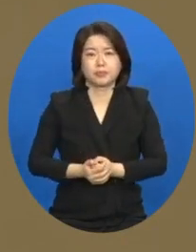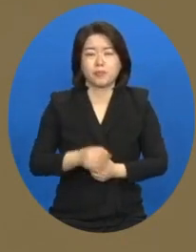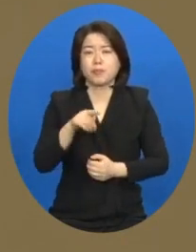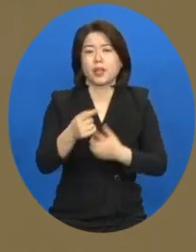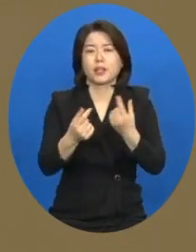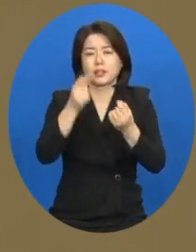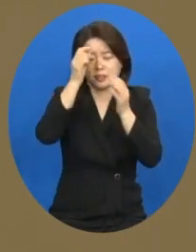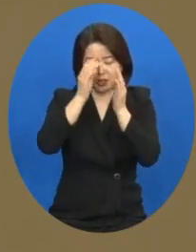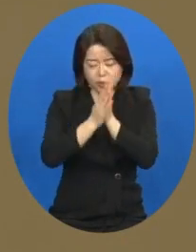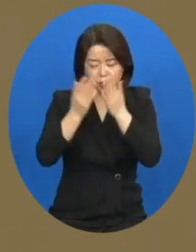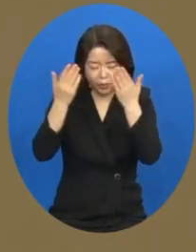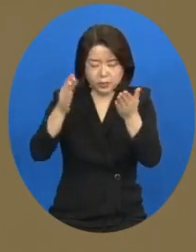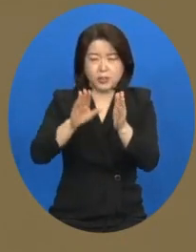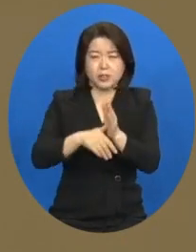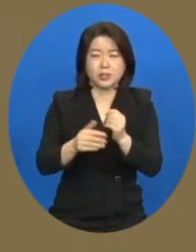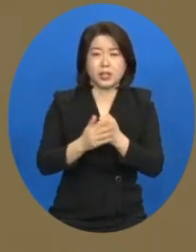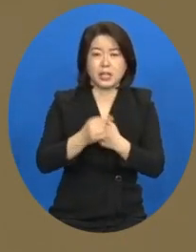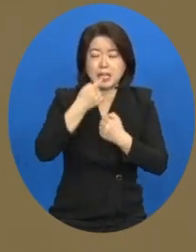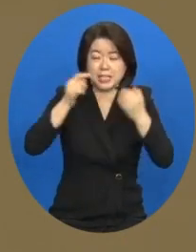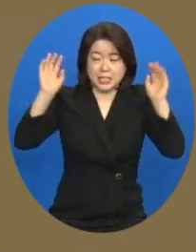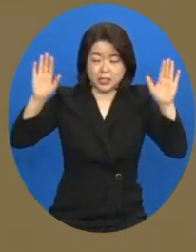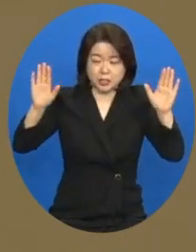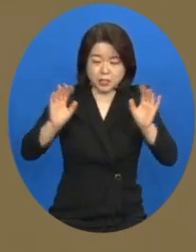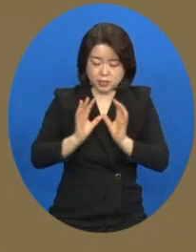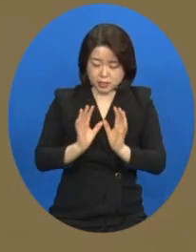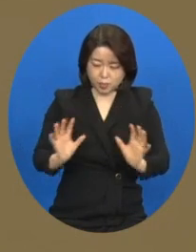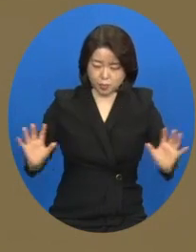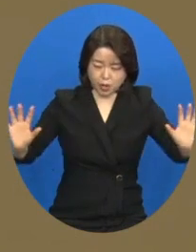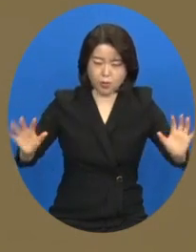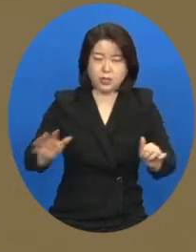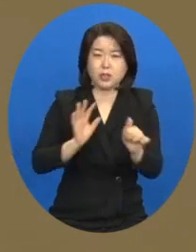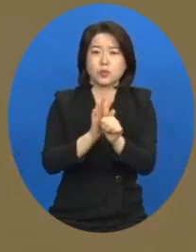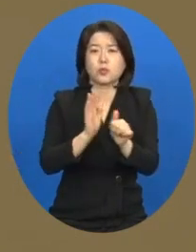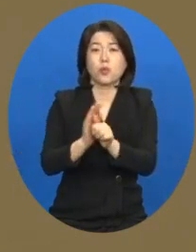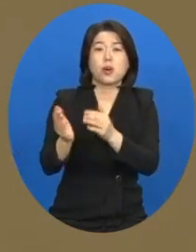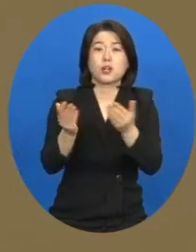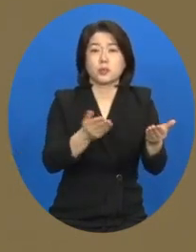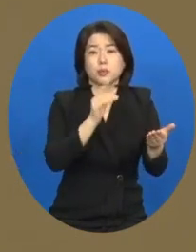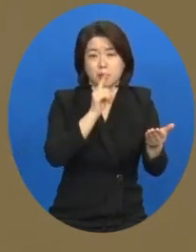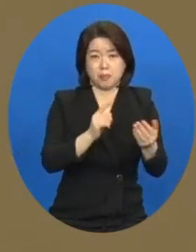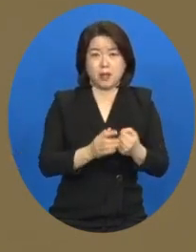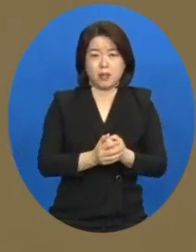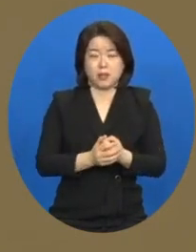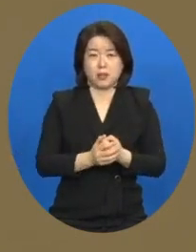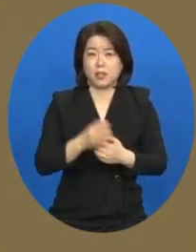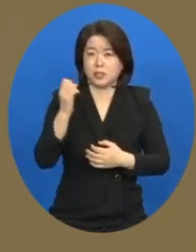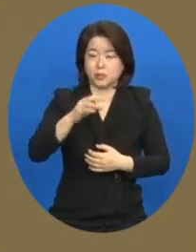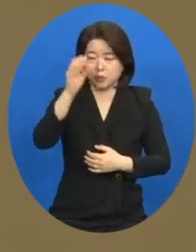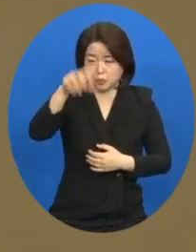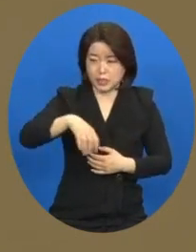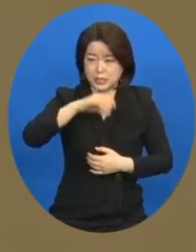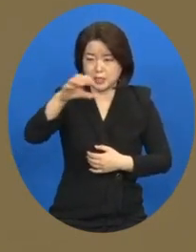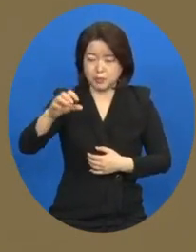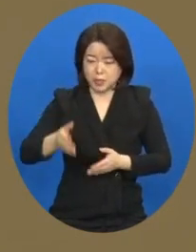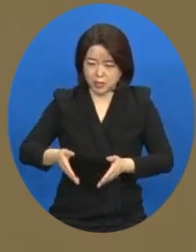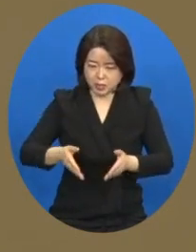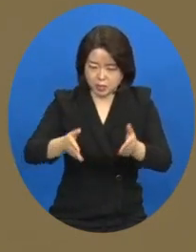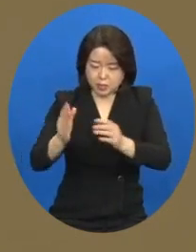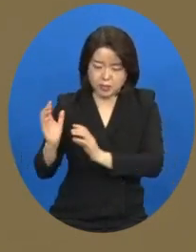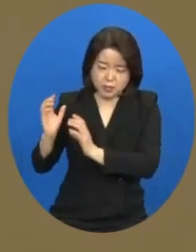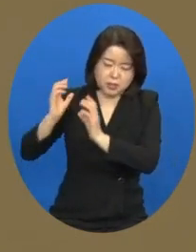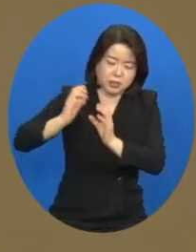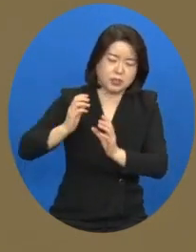그렇게 기도하실 때 천사들이 와서 도왔다고 그랬어요. 그리고 십자가의 길을 가실 수가 있었죠.